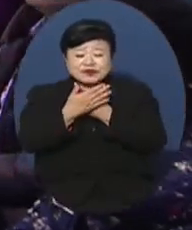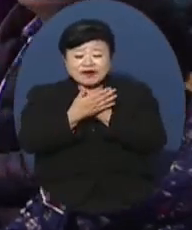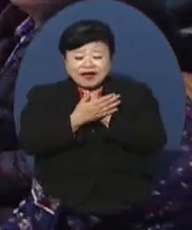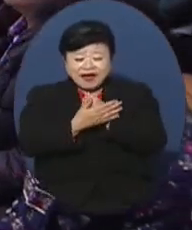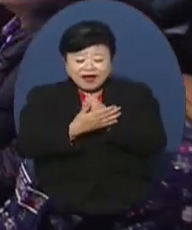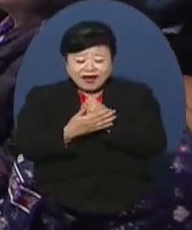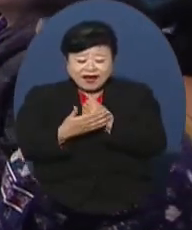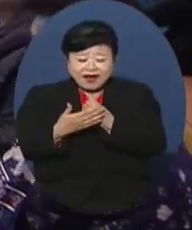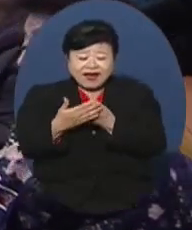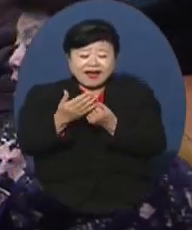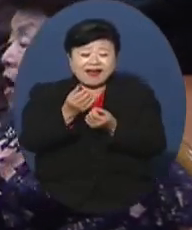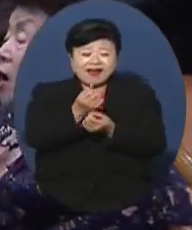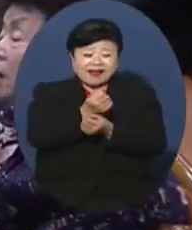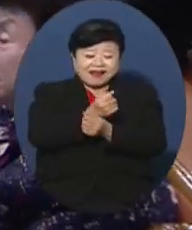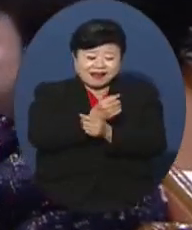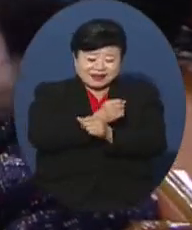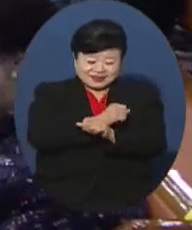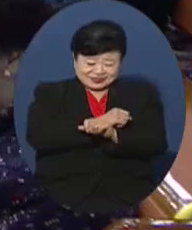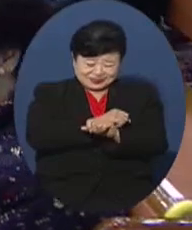자비함과